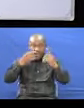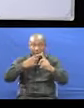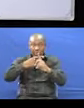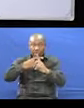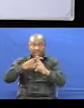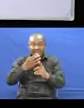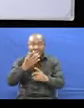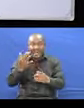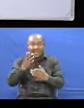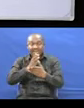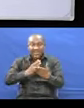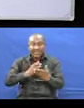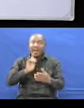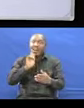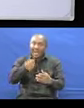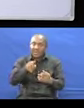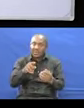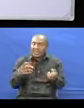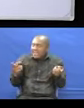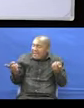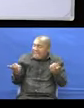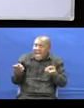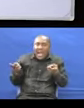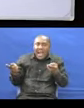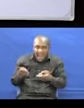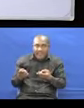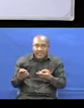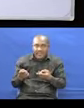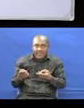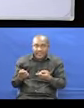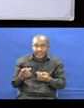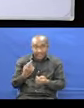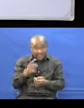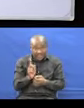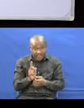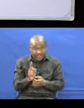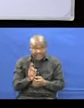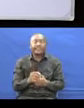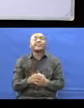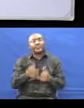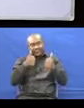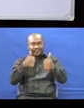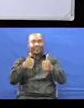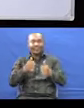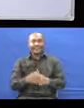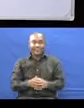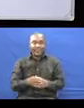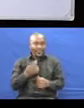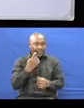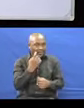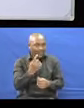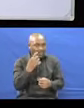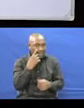za sehemu ambazo zina asili ambazo zinafanana. Sawa sawa eh? Vizuri kabisa. Kuna mmoja nataka